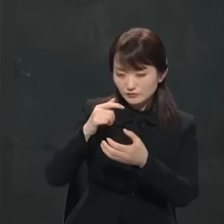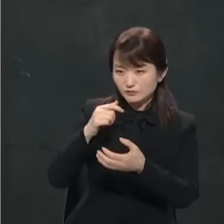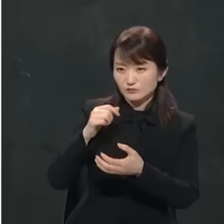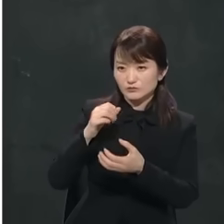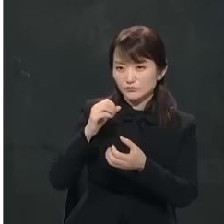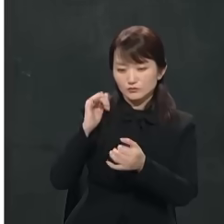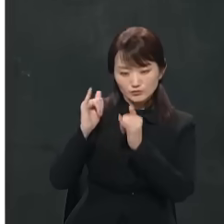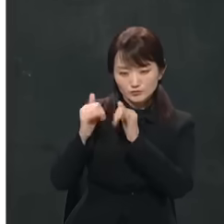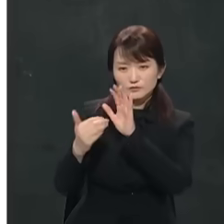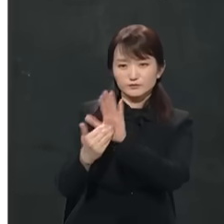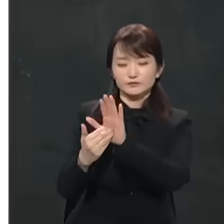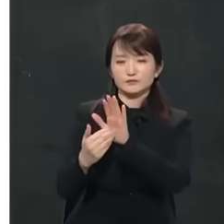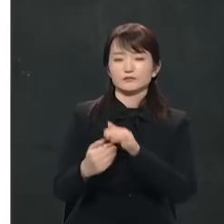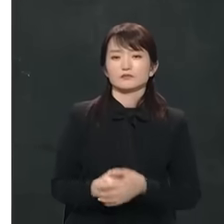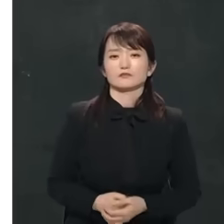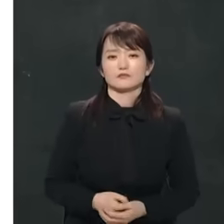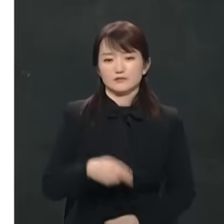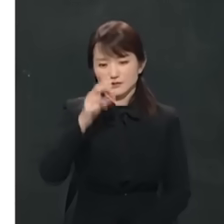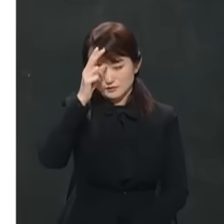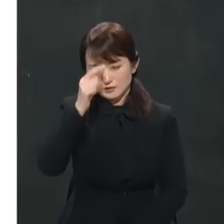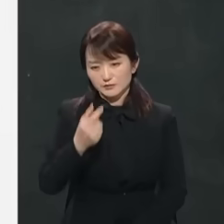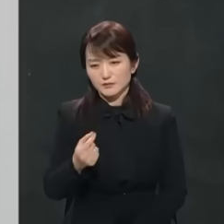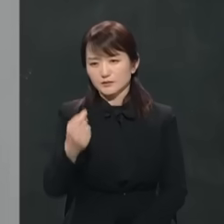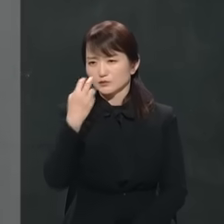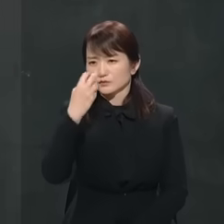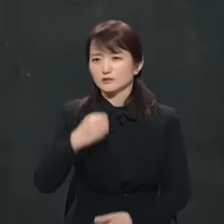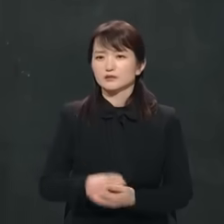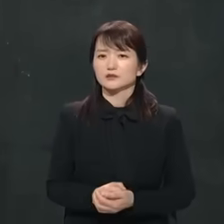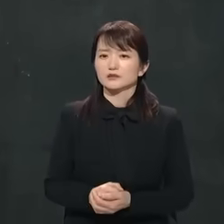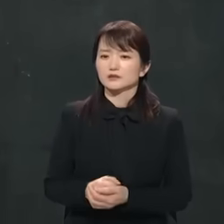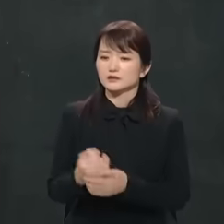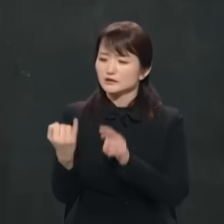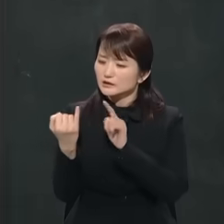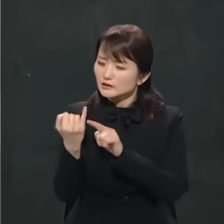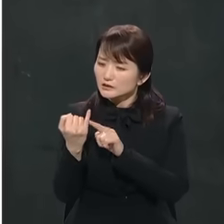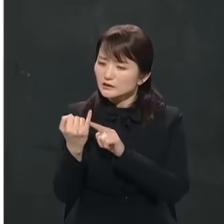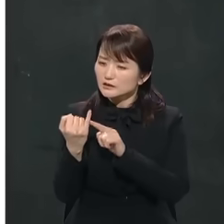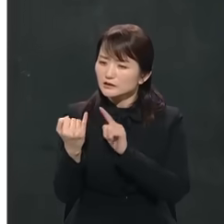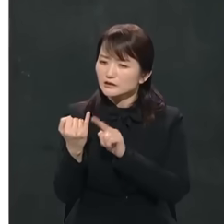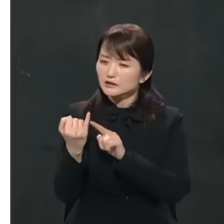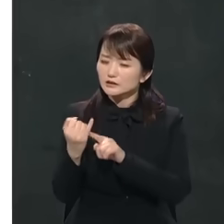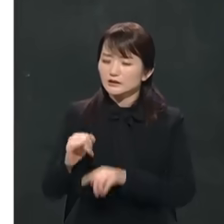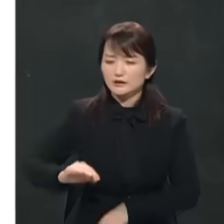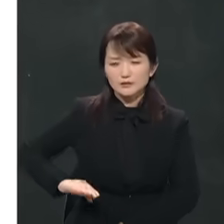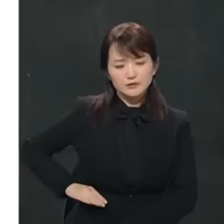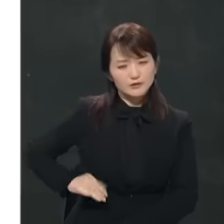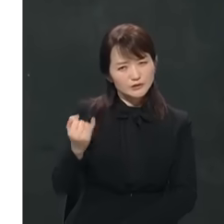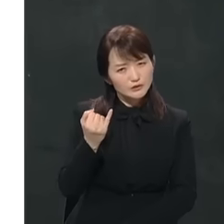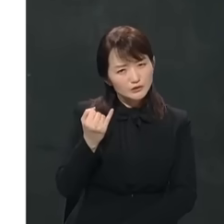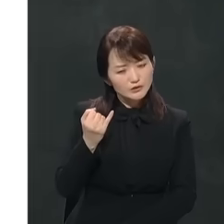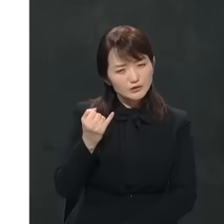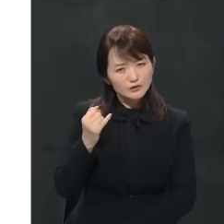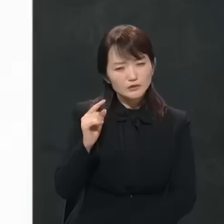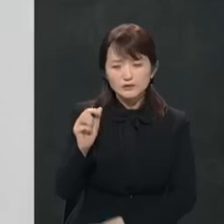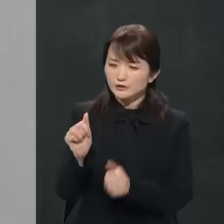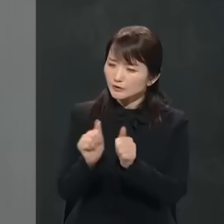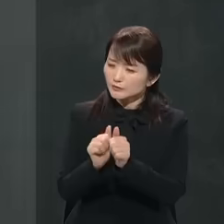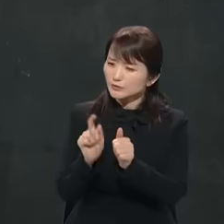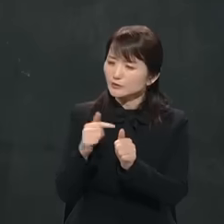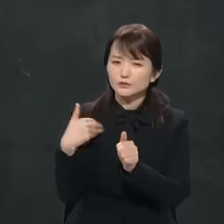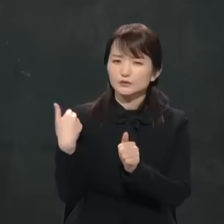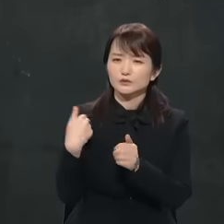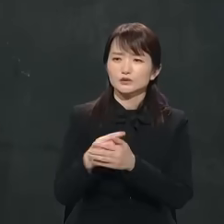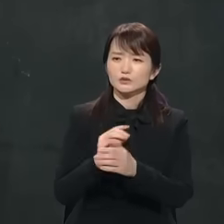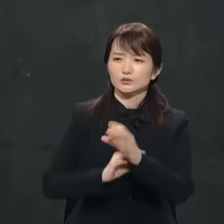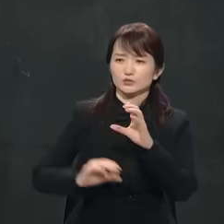수사 기관이 빨리 움직여서 저는이 사람이 여성 모델인지 그냥 단순 남성인지 그것도 전혀 알 수 없는 상 아니겠습니까 또 추가적으로